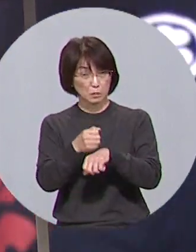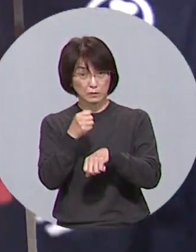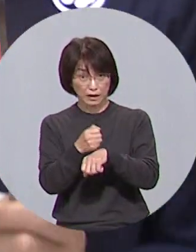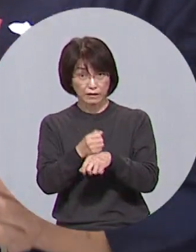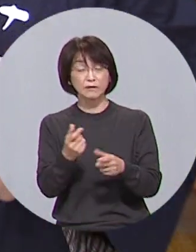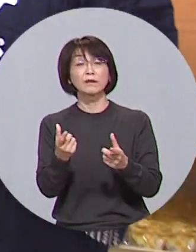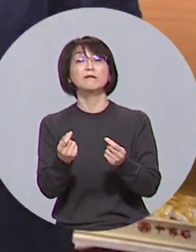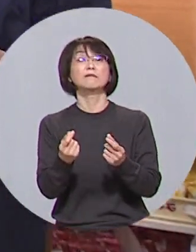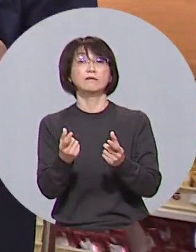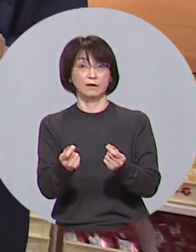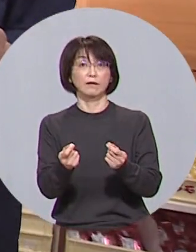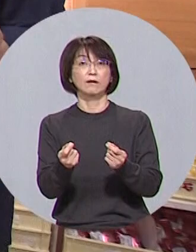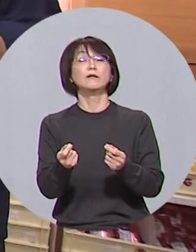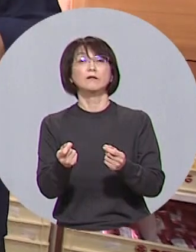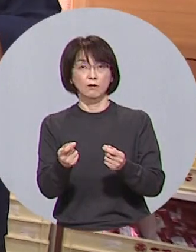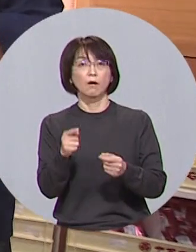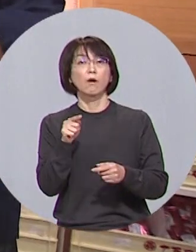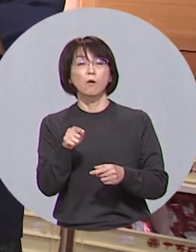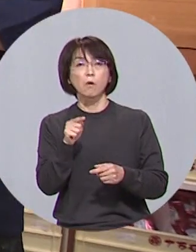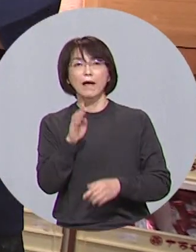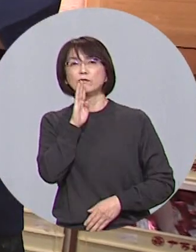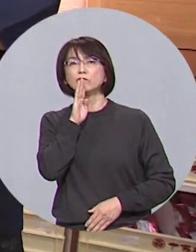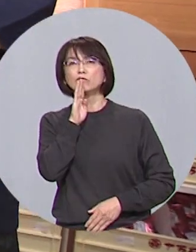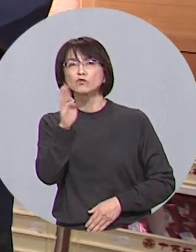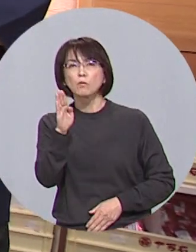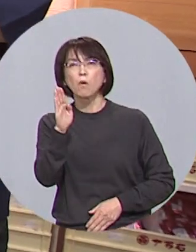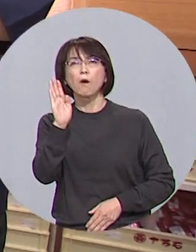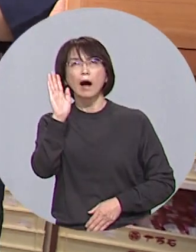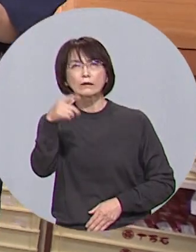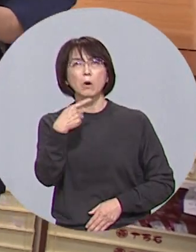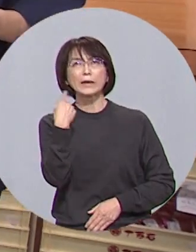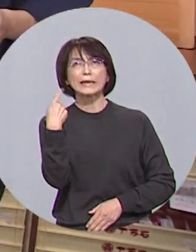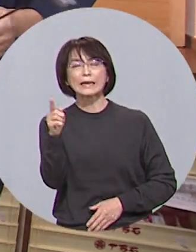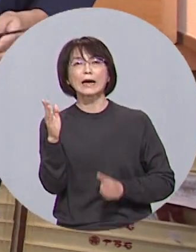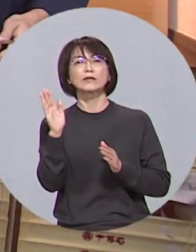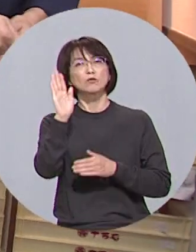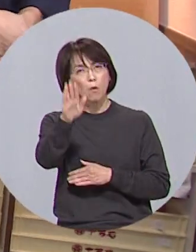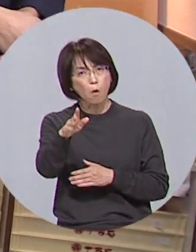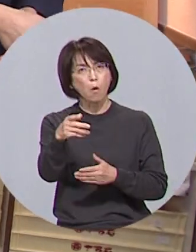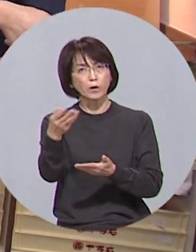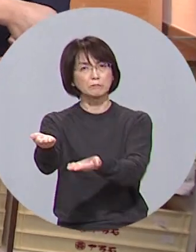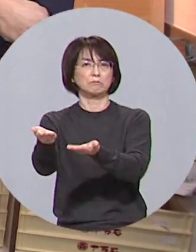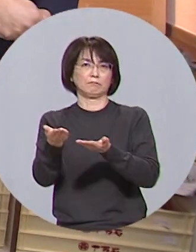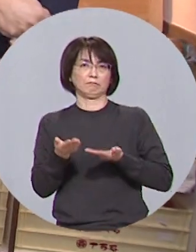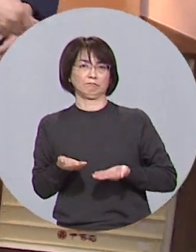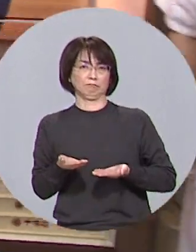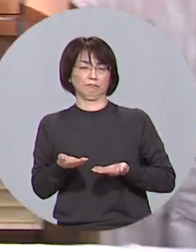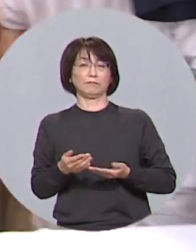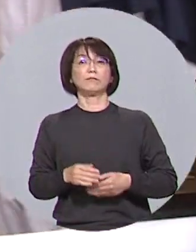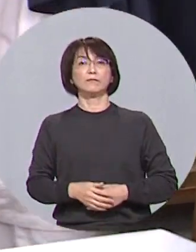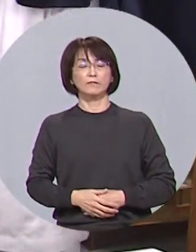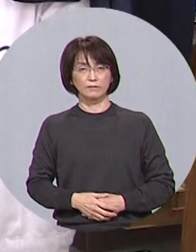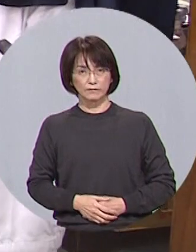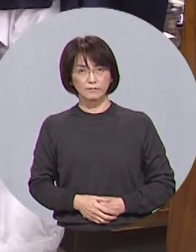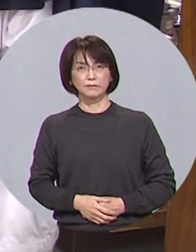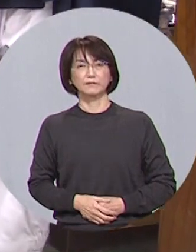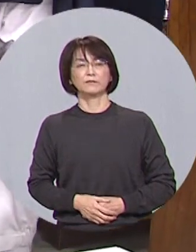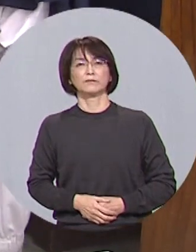真鍮でできているものになるんですが、こちらを発注をかけて1ヶ月待って、はい、この焼き印が来るという。 はぁ、